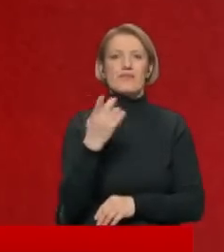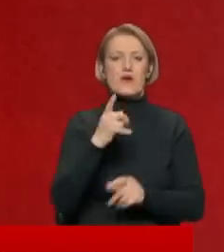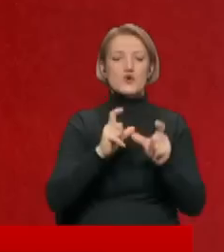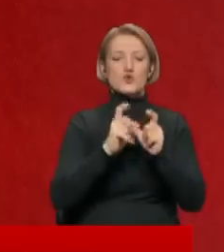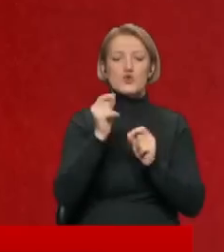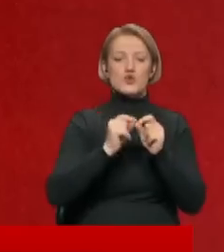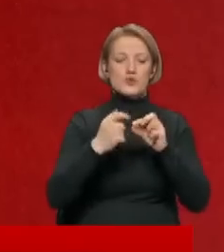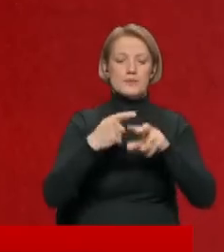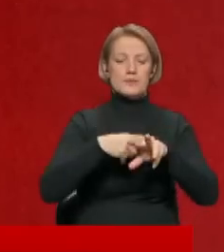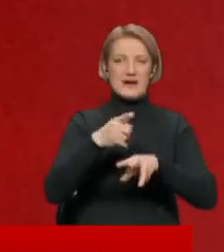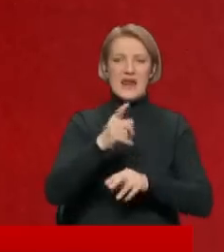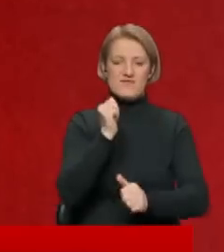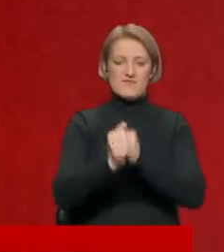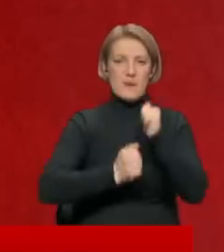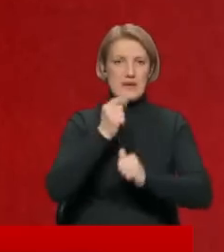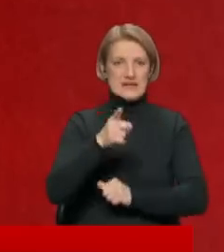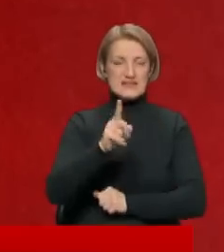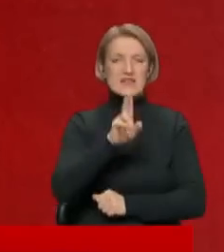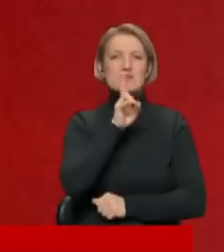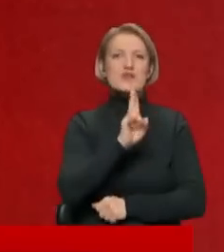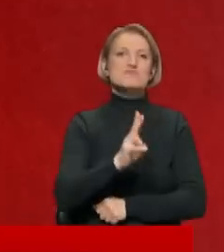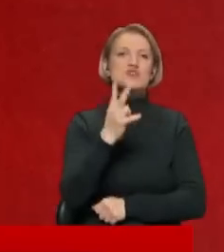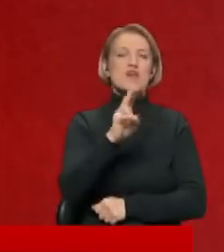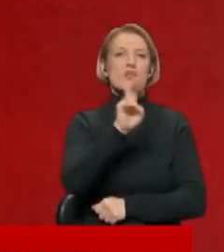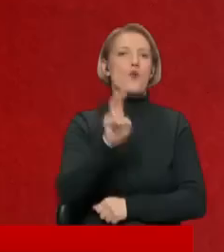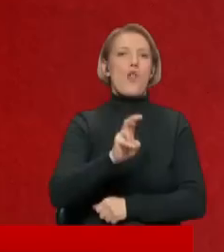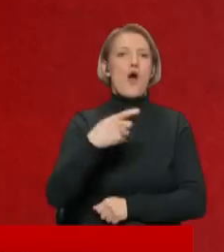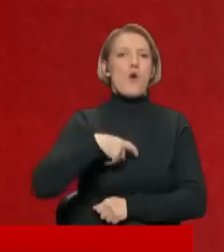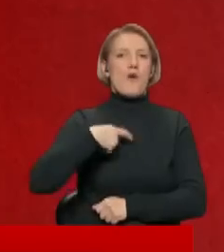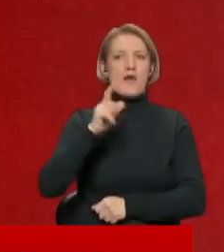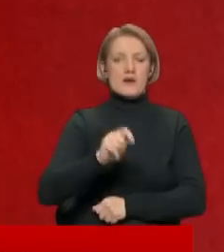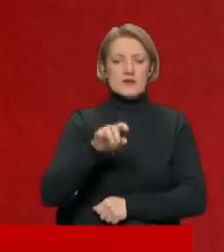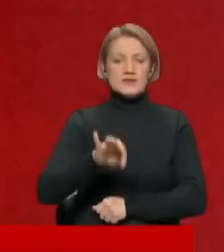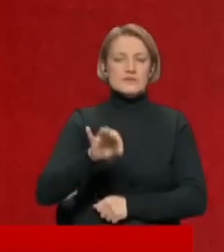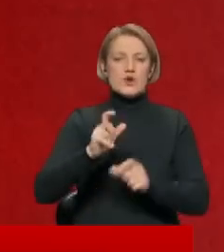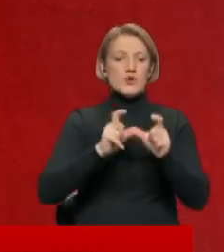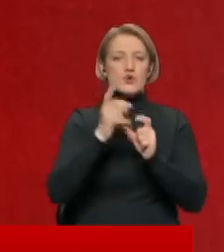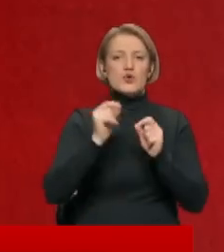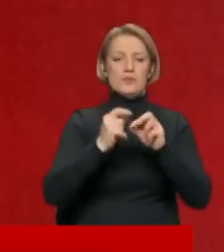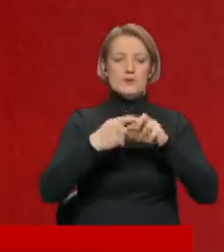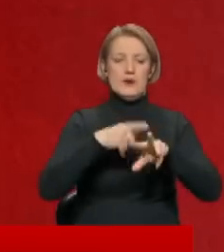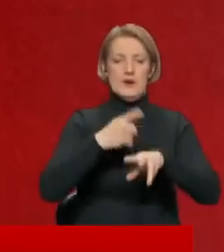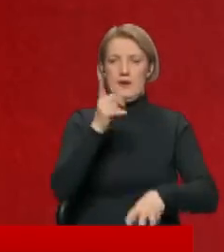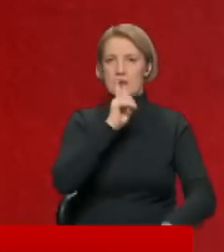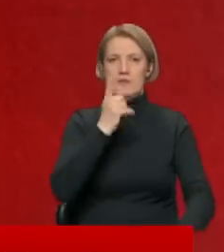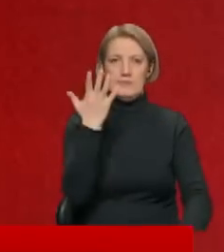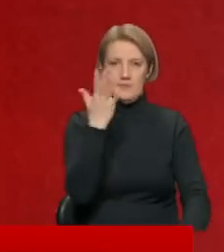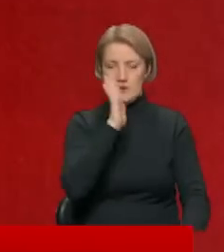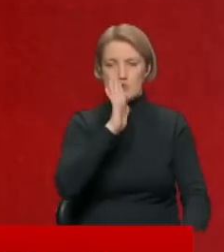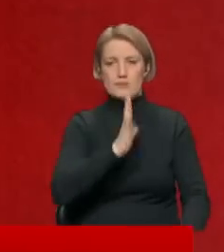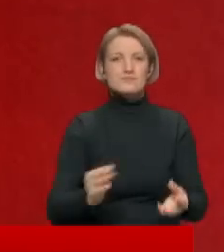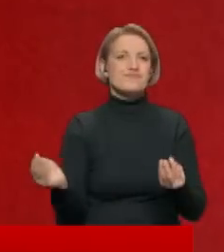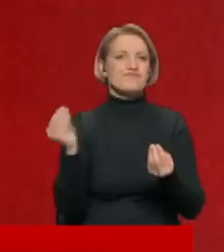fabrikasında 272 milyon doları özelleştirmişsiniz Şimdi niye gübre yüzde 500 arttı diye sorarsınız